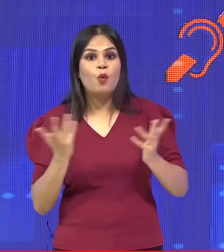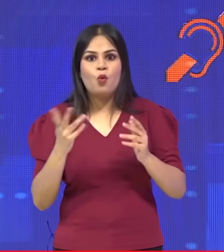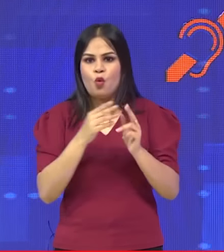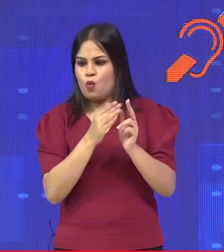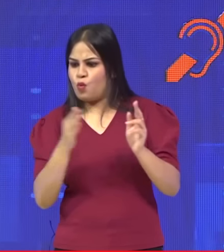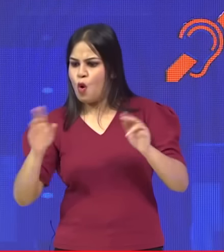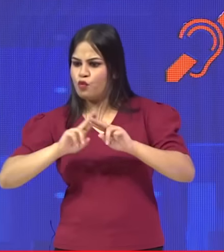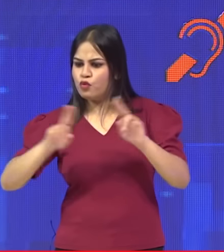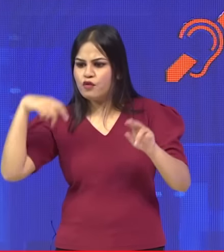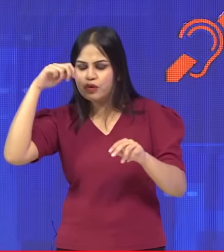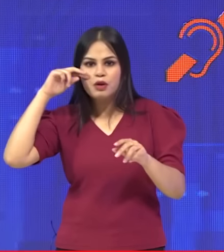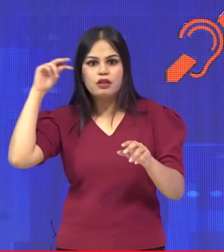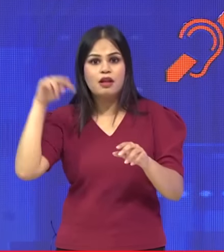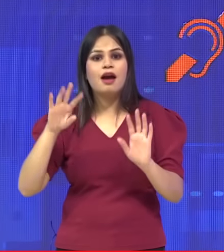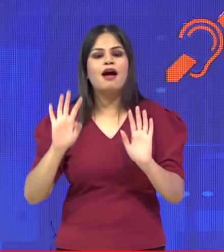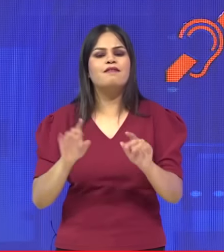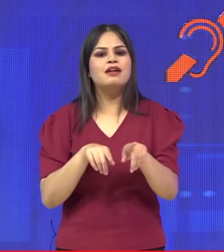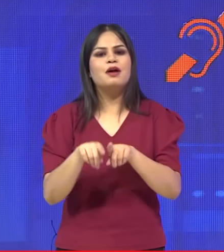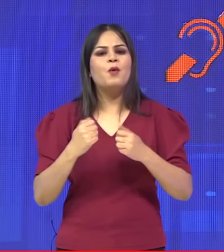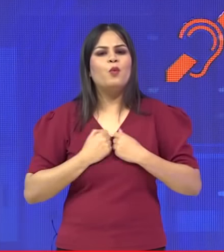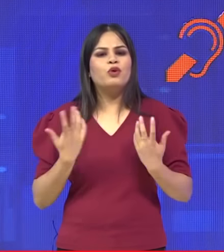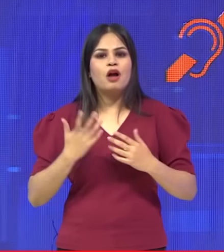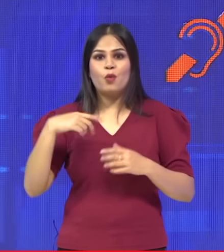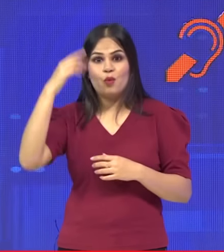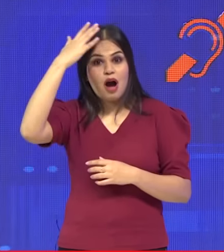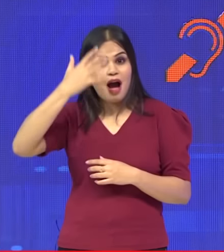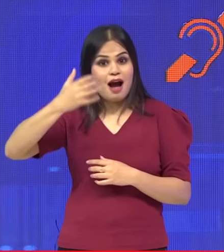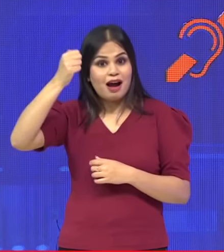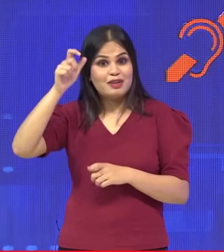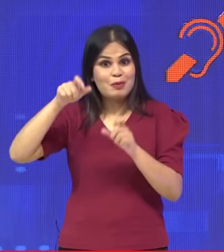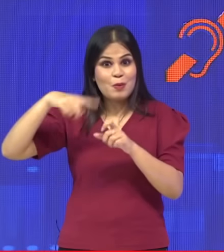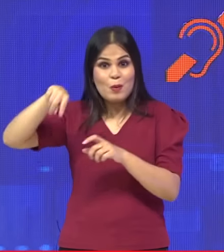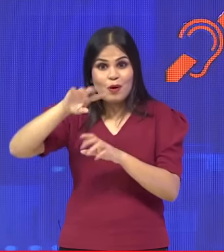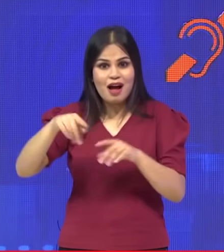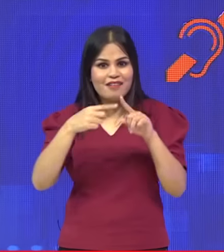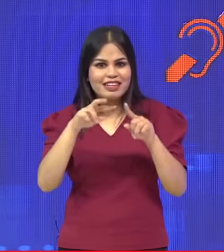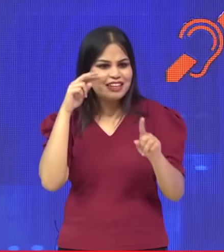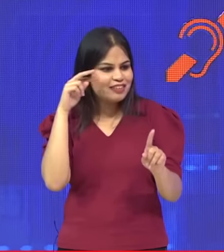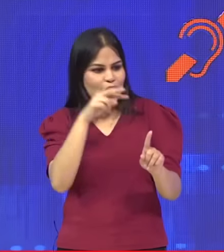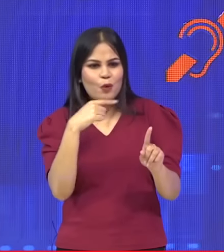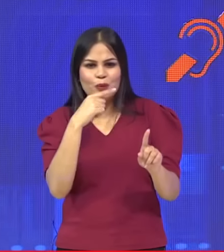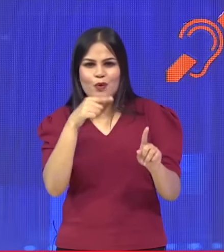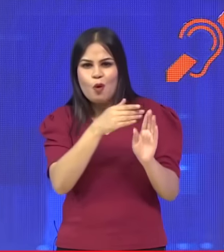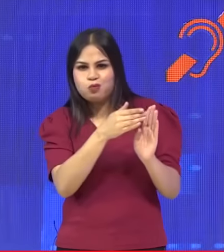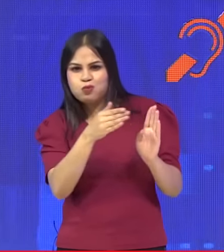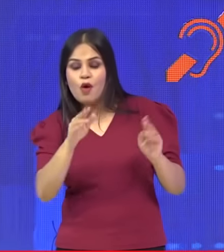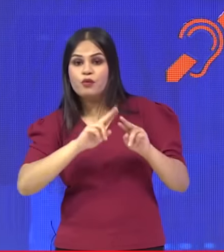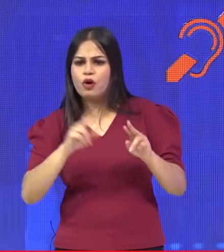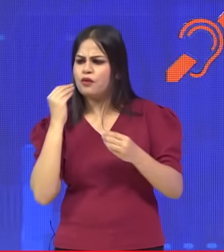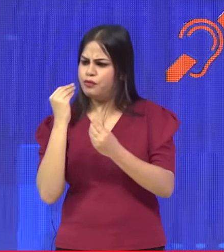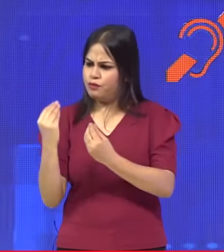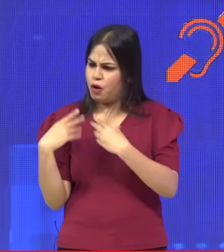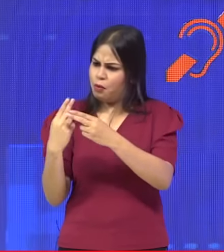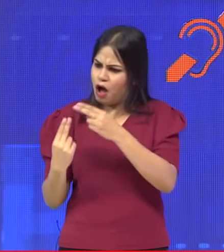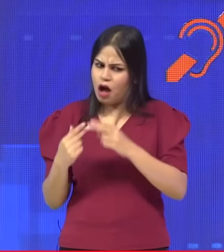देखा है फॉलो किया है जो हमारे क्रिएटिव हेड्स हैं कंटेंट वाले हैं तो फिर वो मुझे बताते हैं की ऐसा